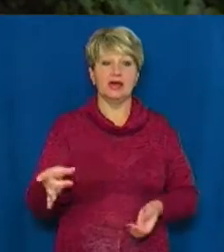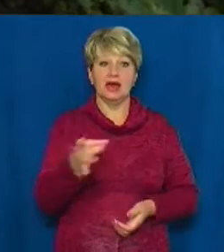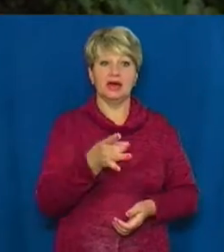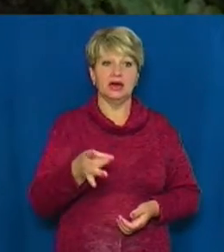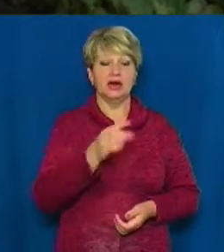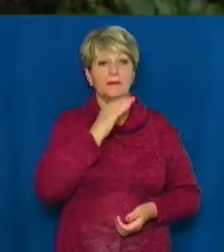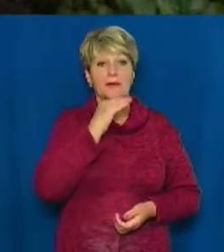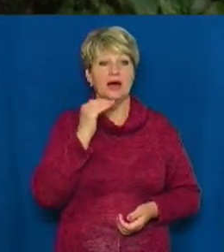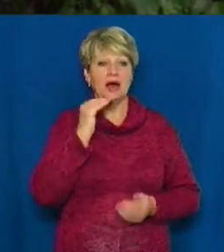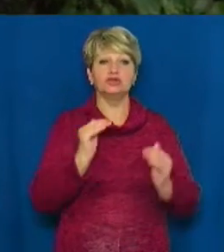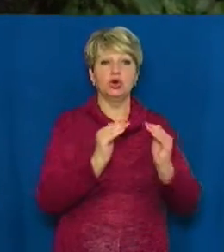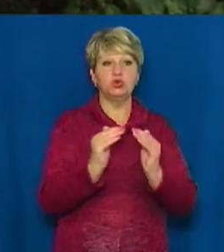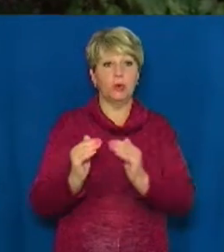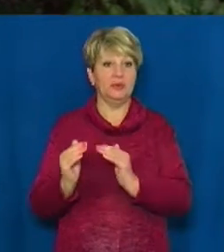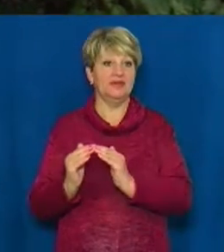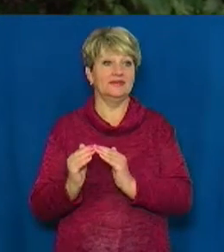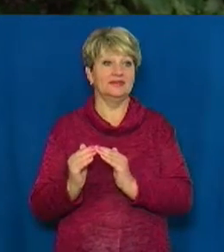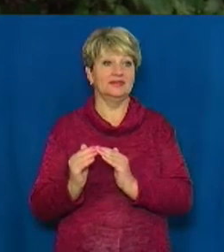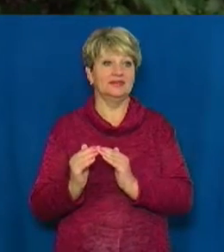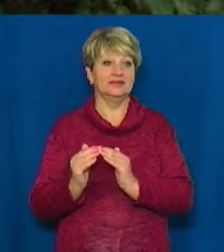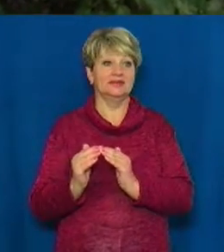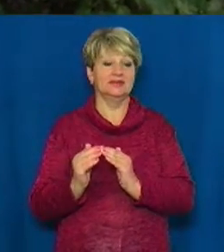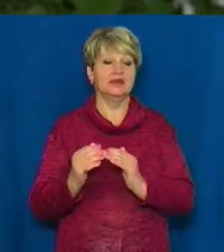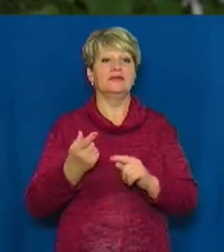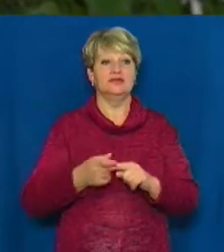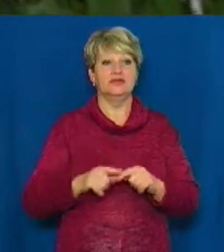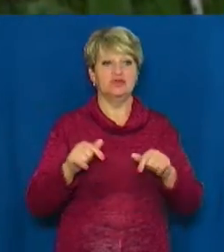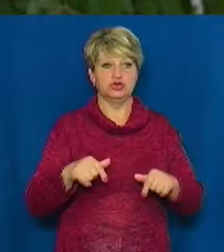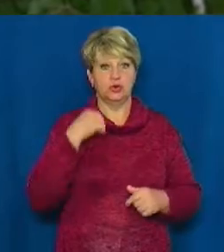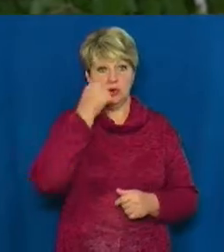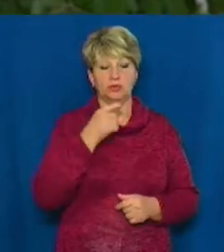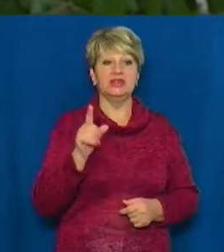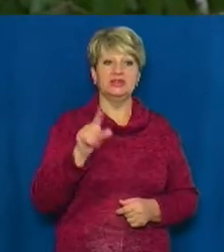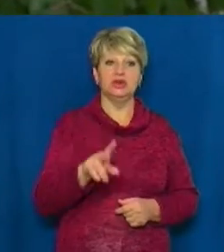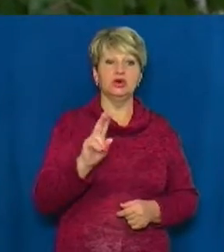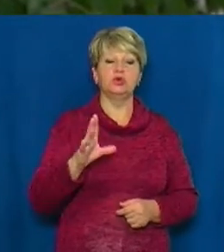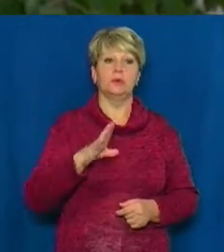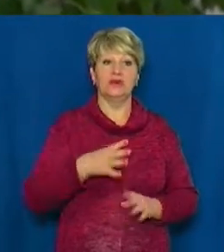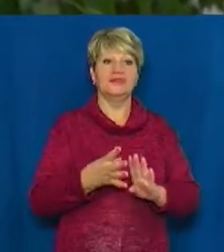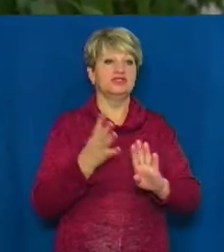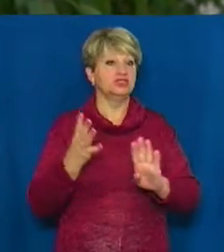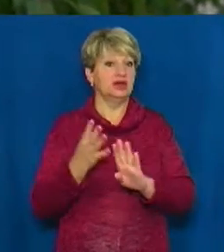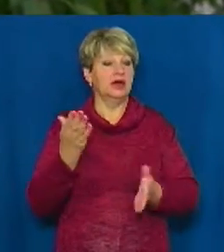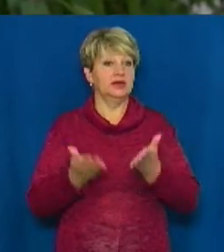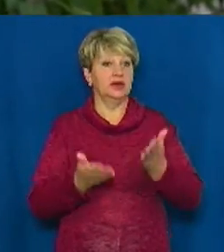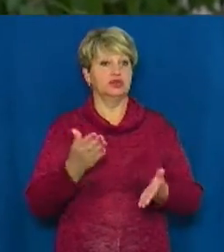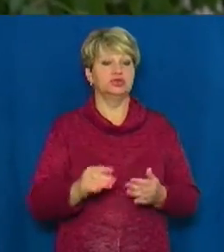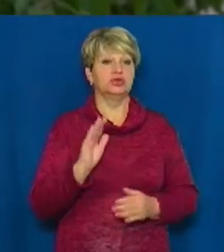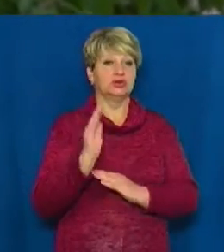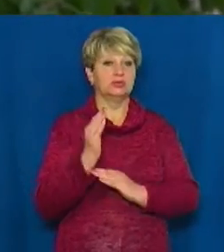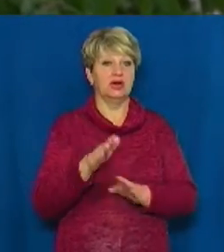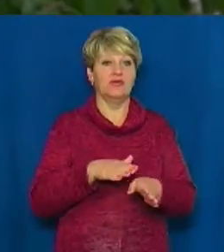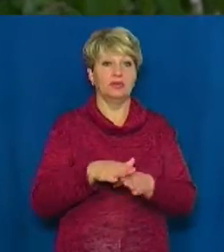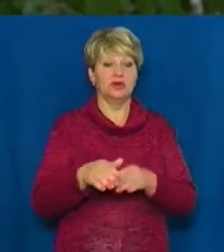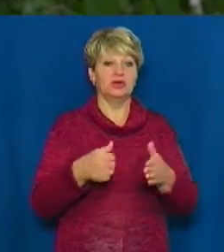багато домів тут вже. В цьому році. Ті, хто вставали в чергу, і якщо дитині вже виповнюється до